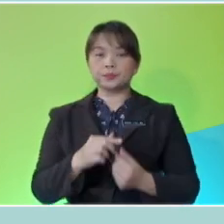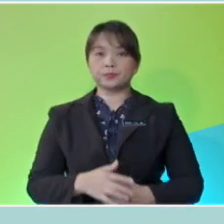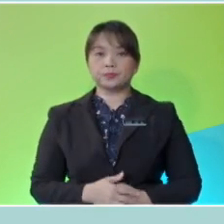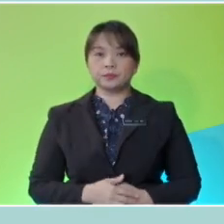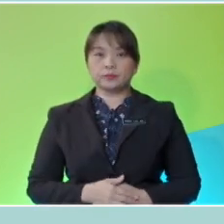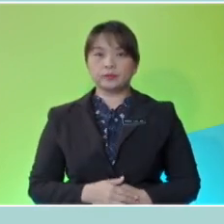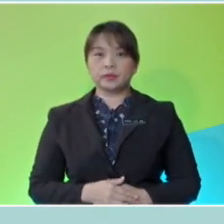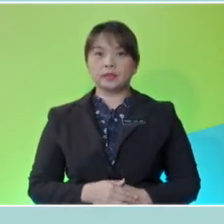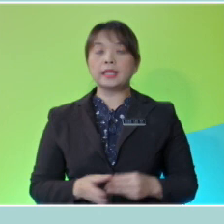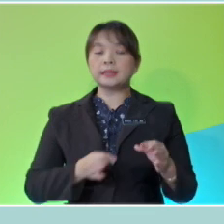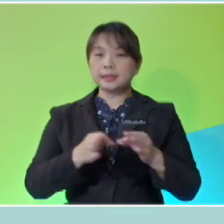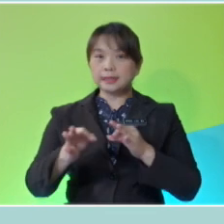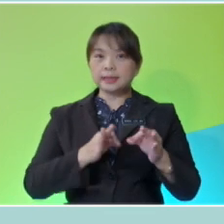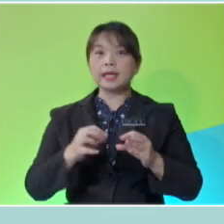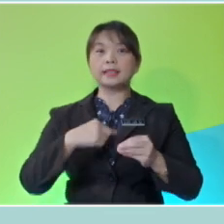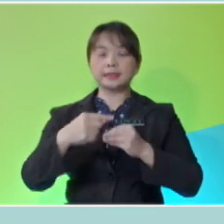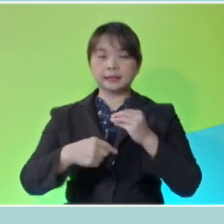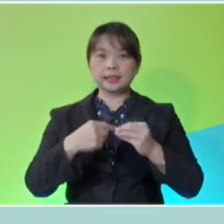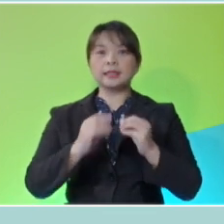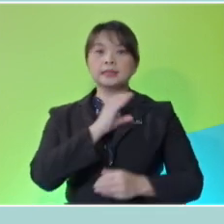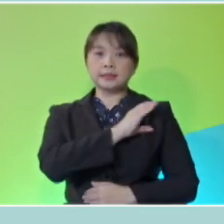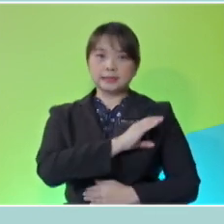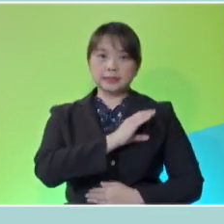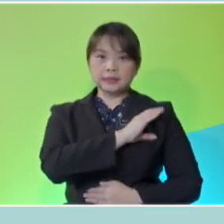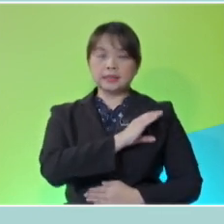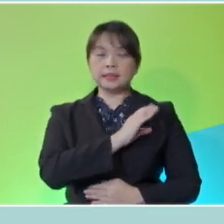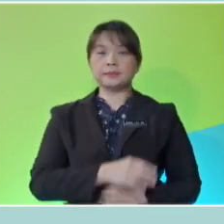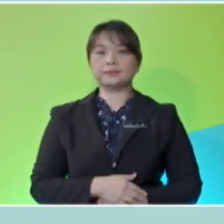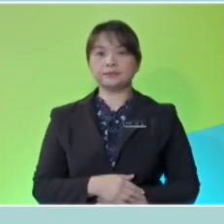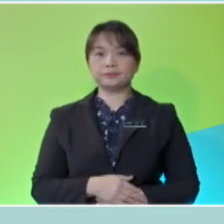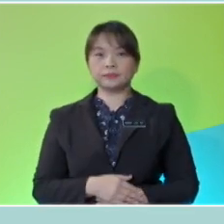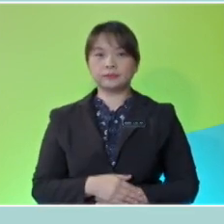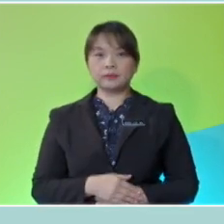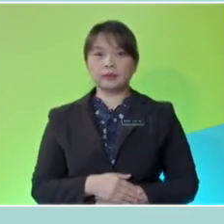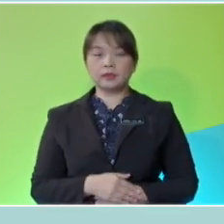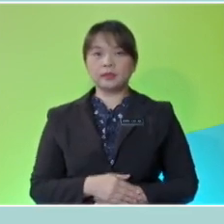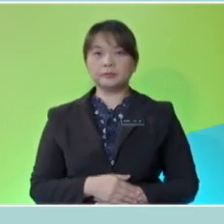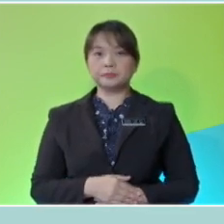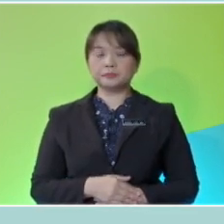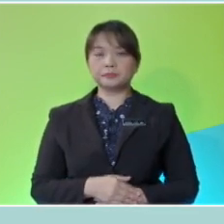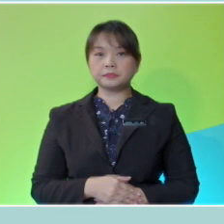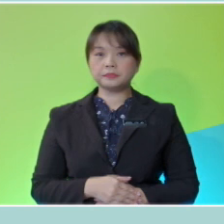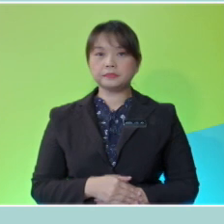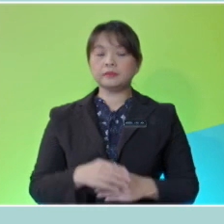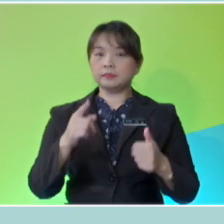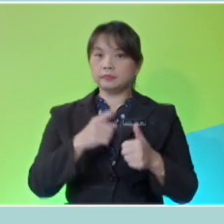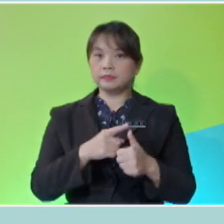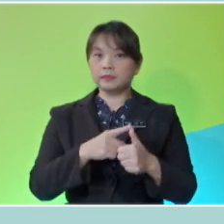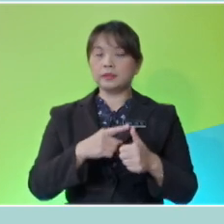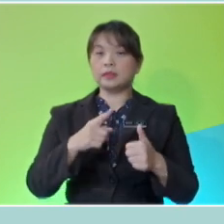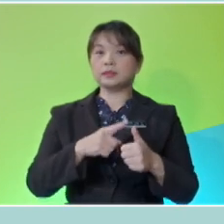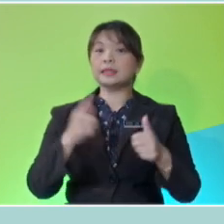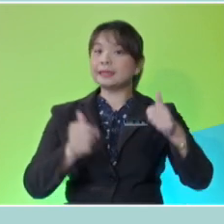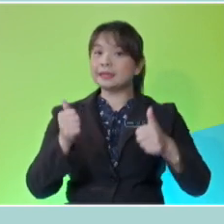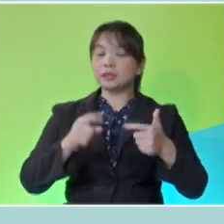maklumat ciri-ciri hidrologi dan juga pengangkutan yang kedua adalah menerangkan tentang maklumat ciri keagamaan